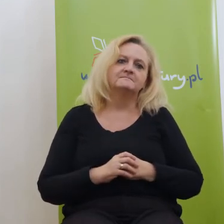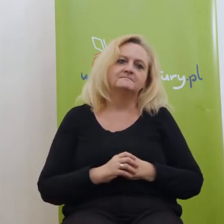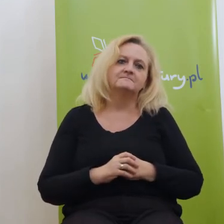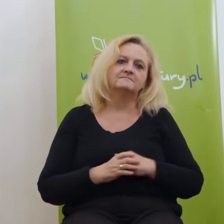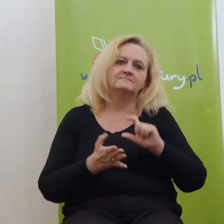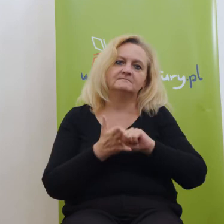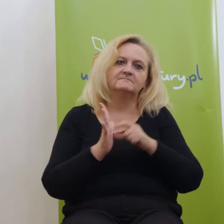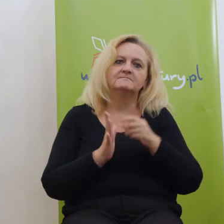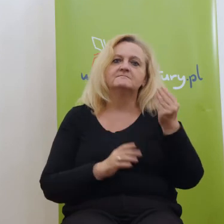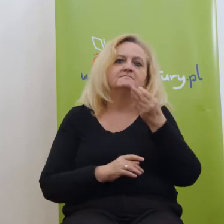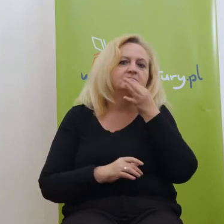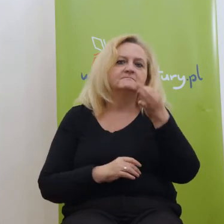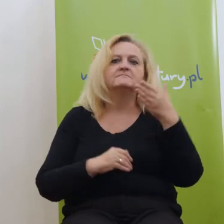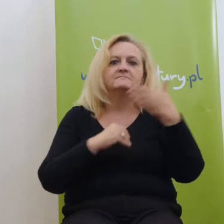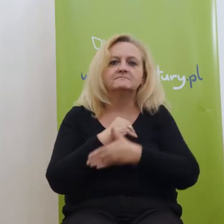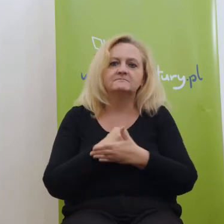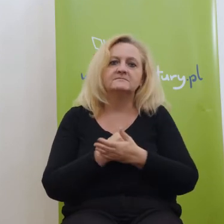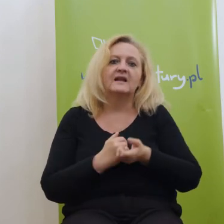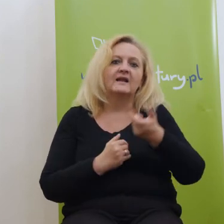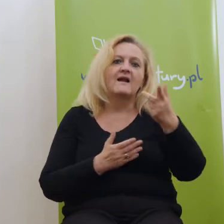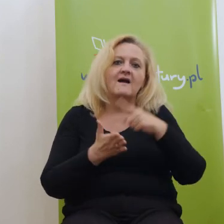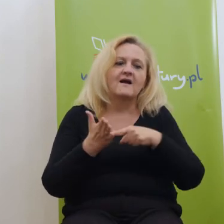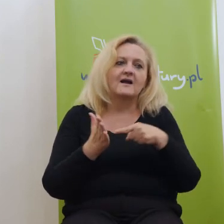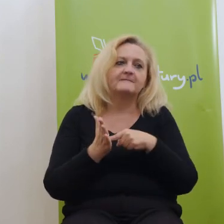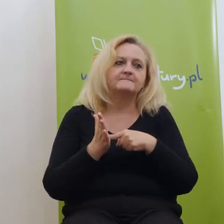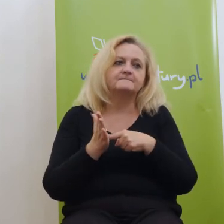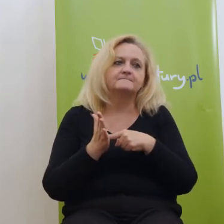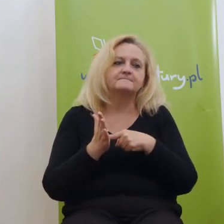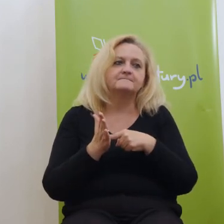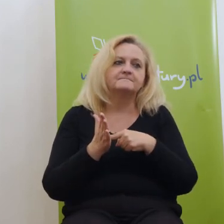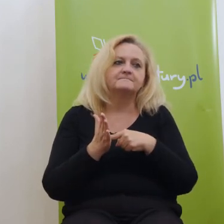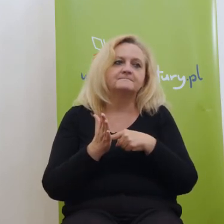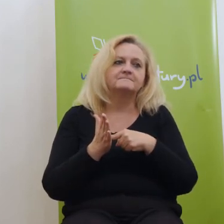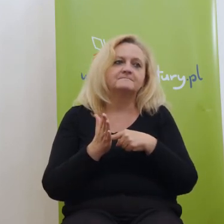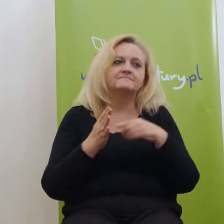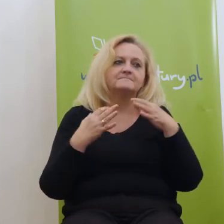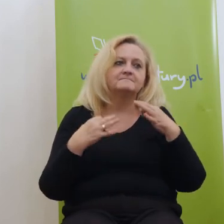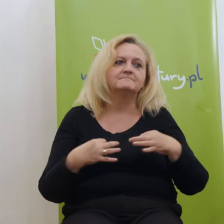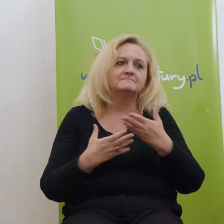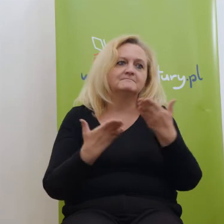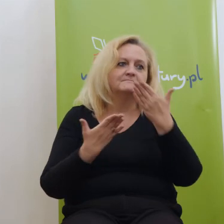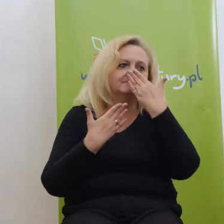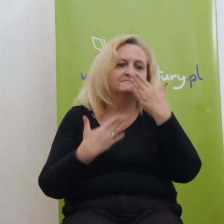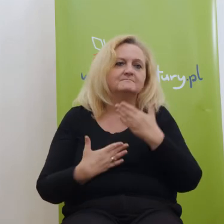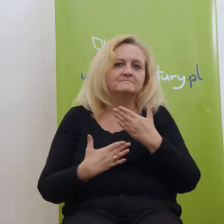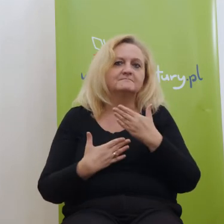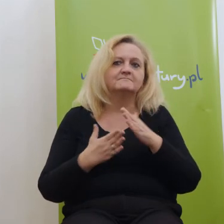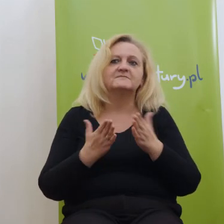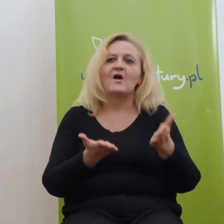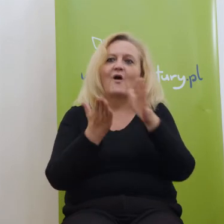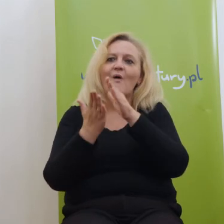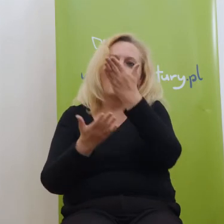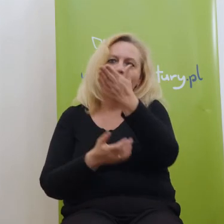na salę, to jeszcze zapytam na koniec, ponieważ kilka razy tutaj uprzejma pani pokazała nam okładkę